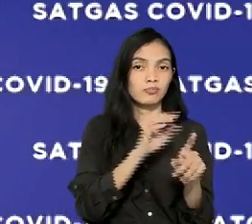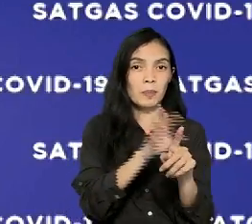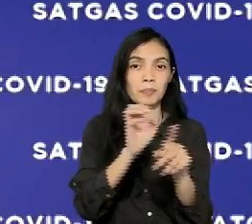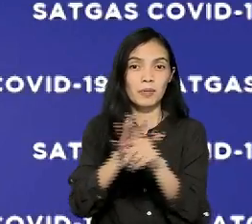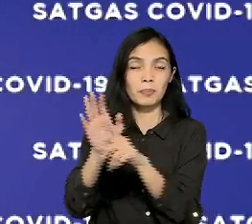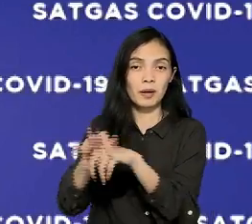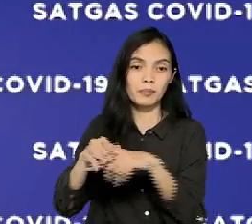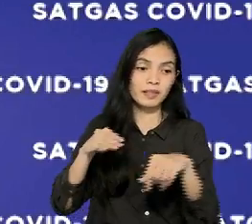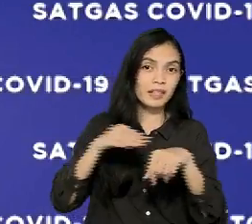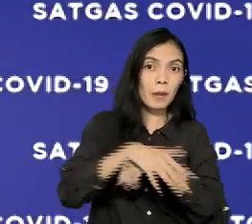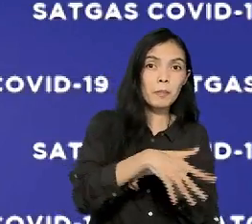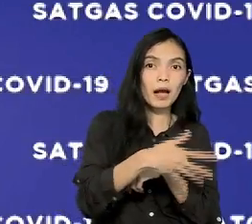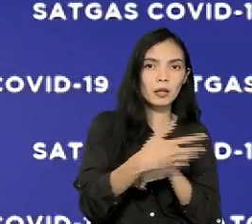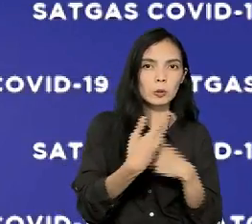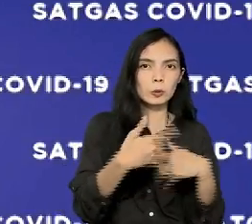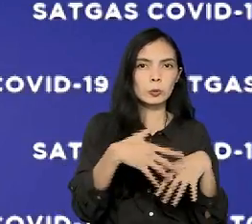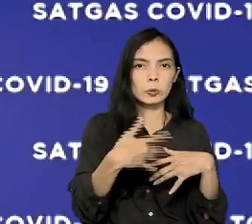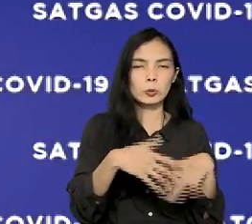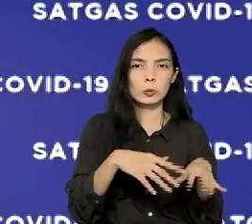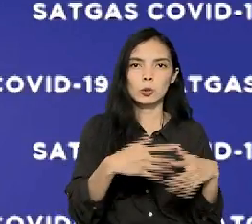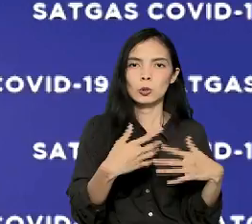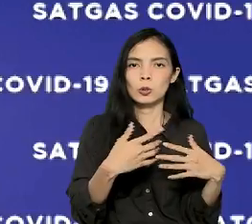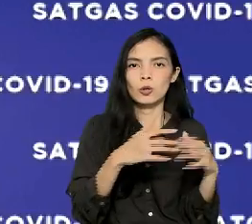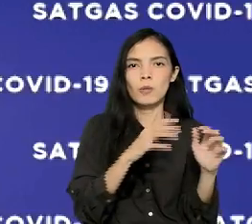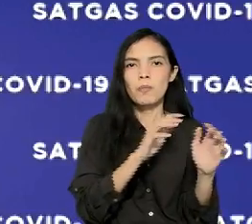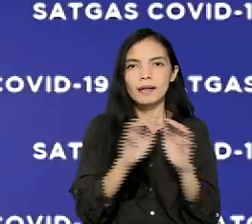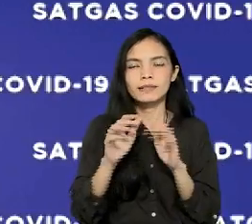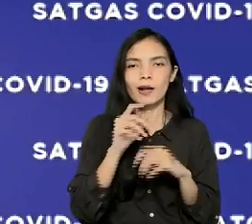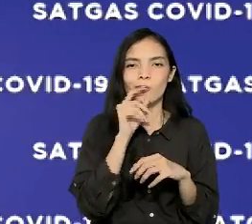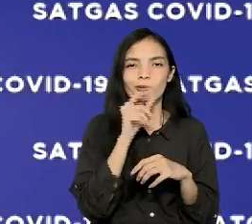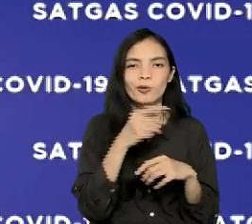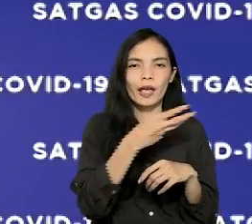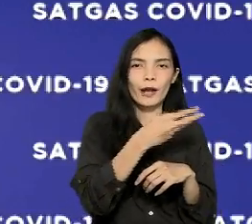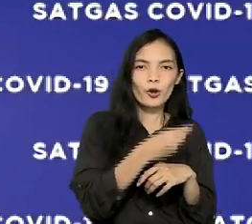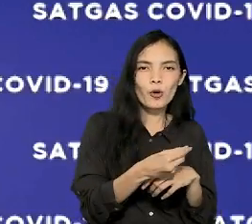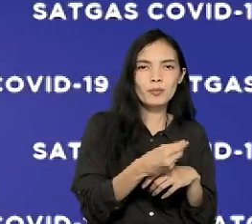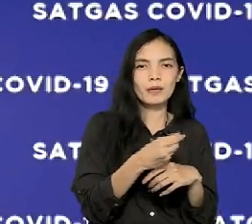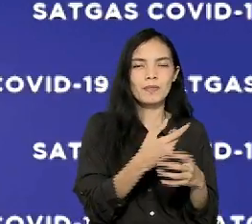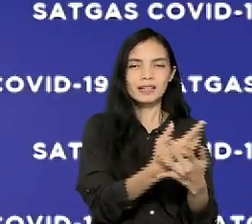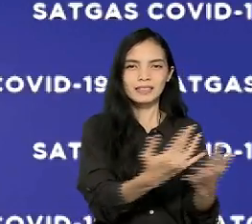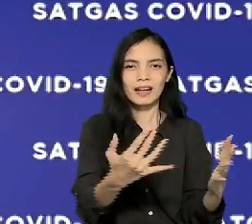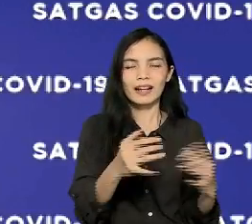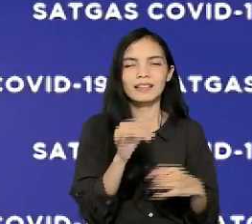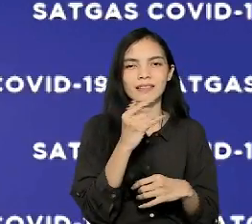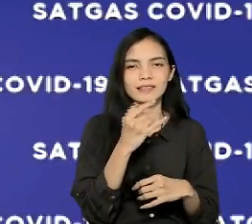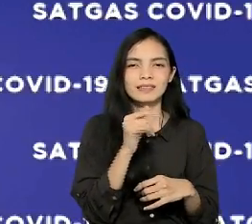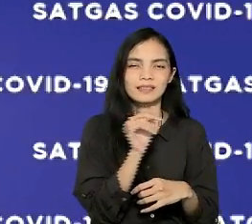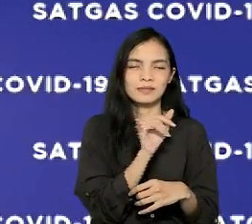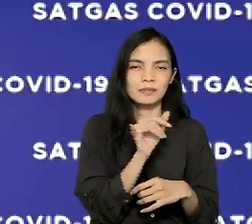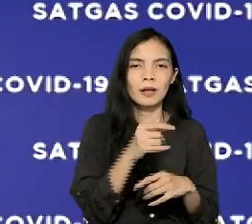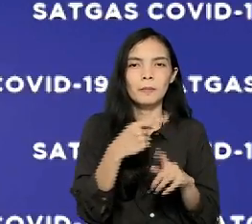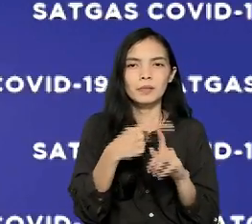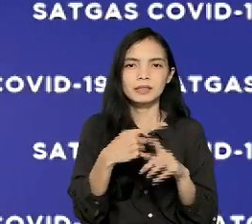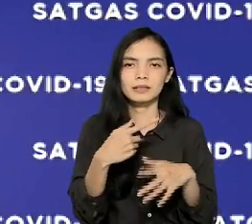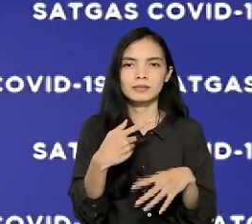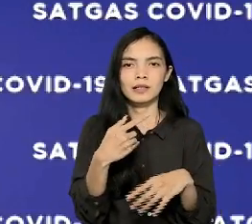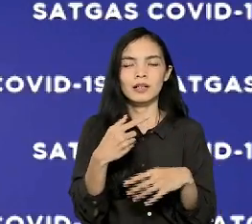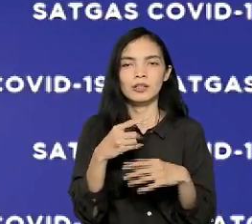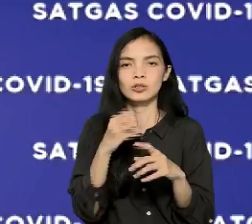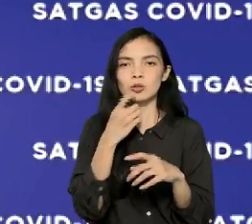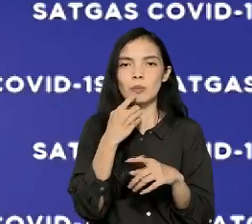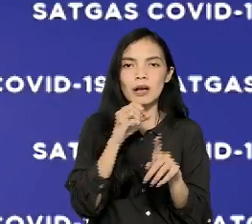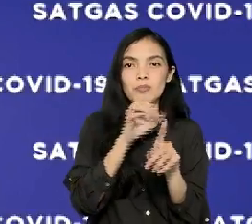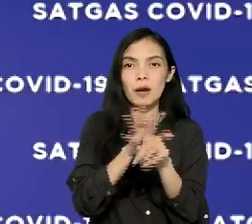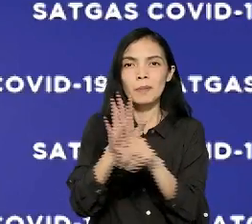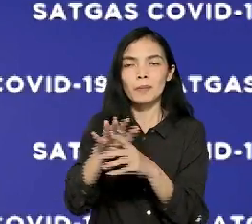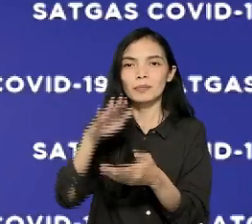terhadap kondisi ekonomi masyarakat. Mempertahankan kasus agar tetap rendah dan mengendalikan kenaikan kasus sedini